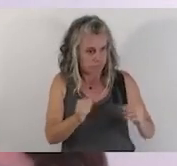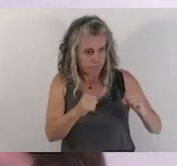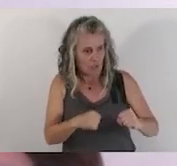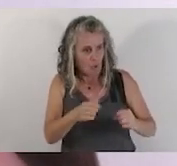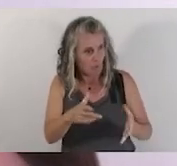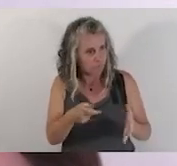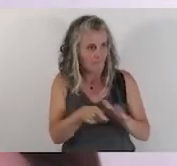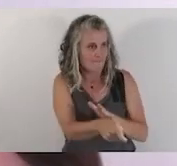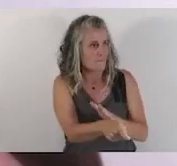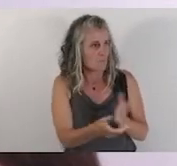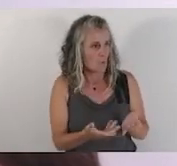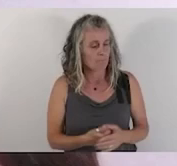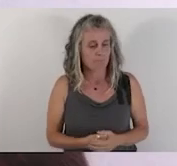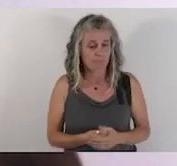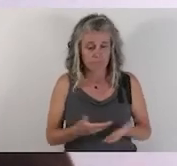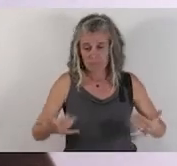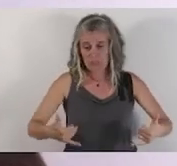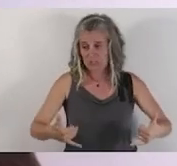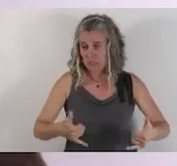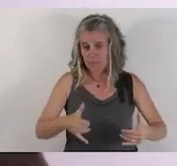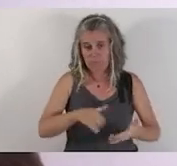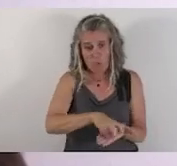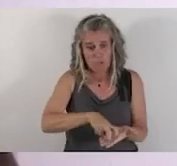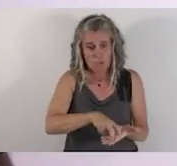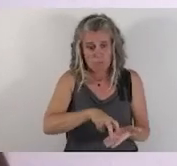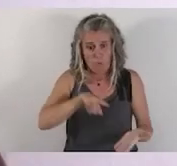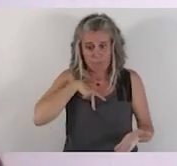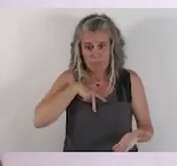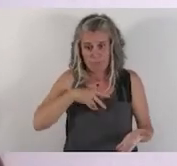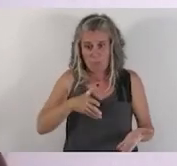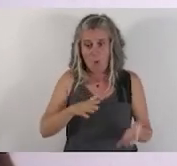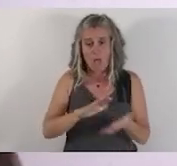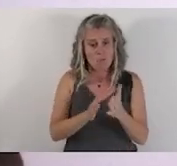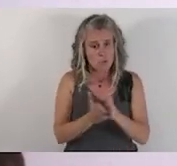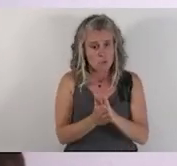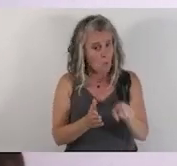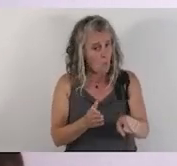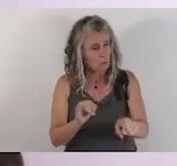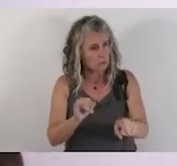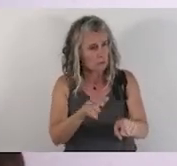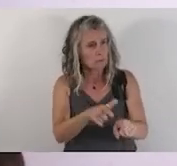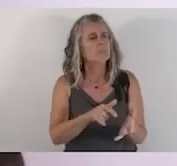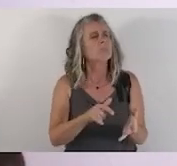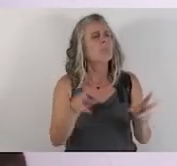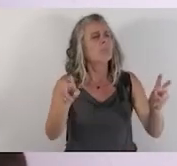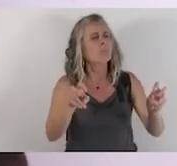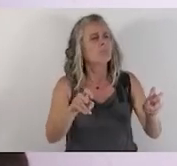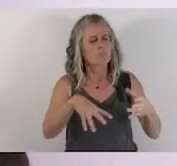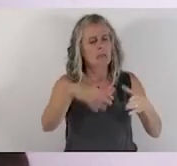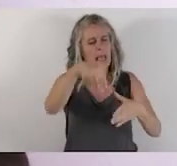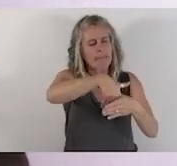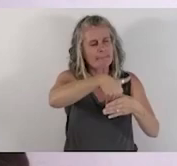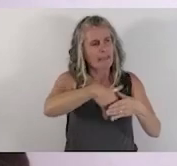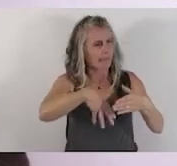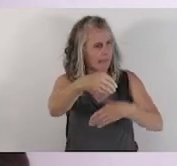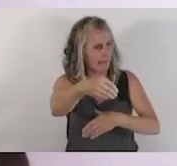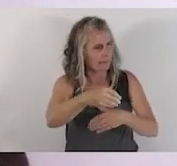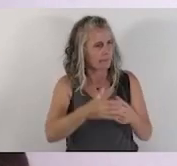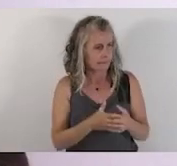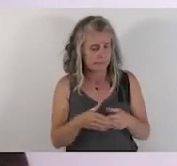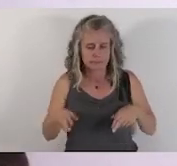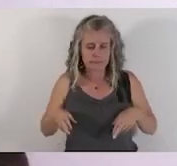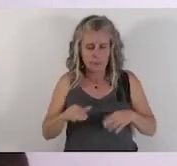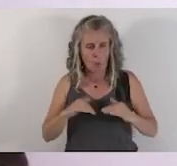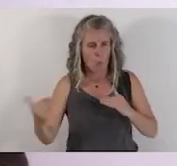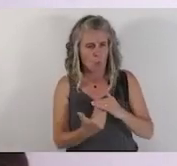Dans notre arrondissement, cela concerne l'association interne-externe qui a repris le cours Julien et